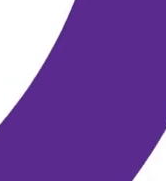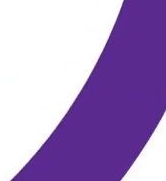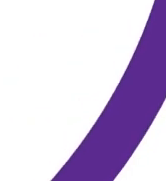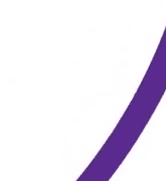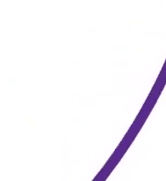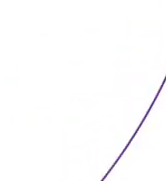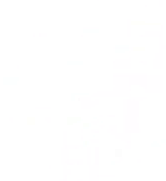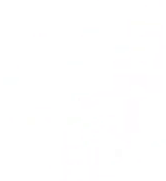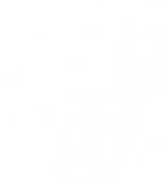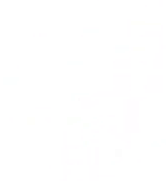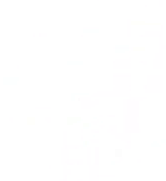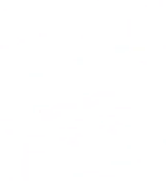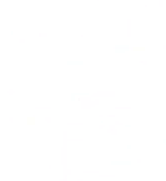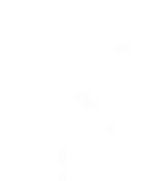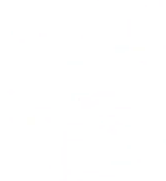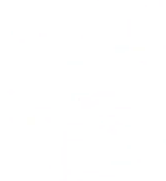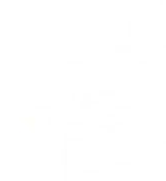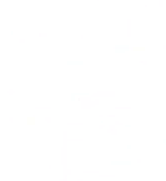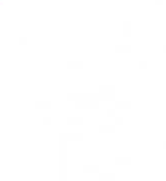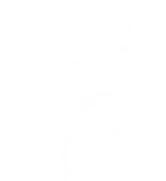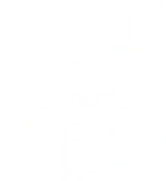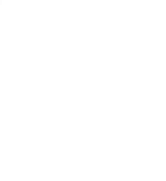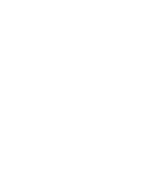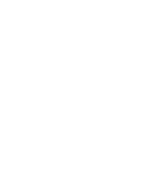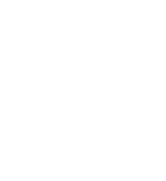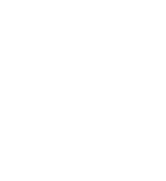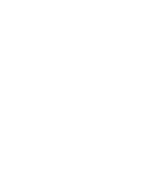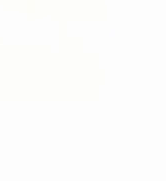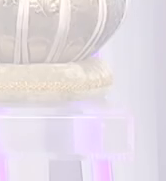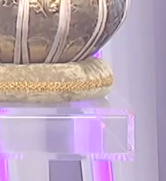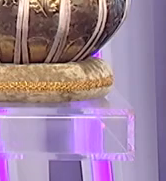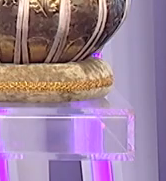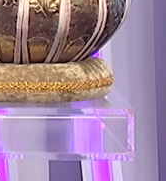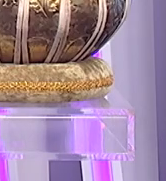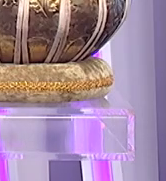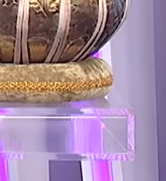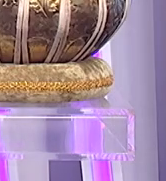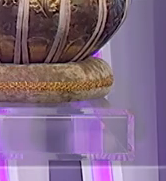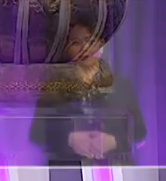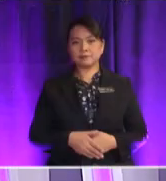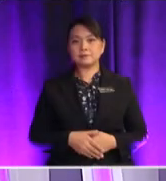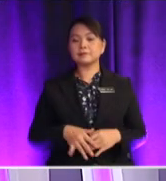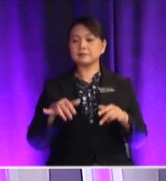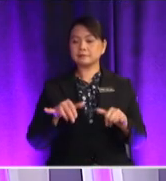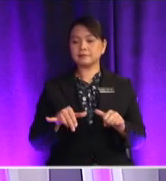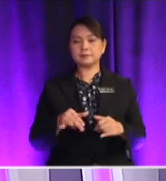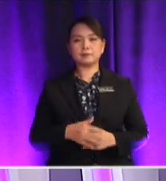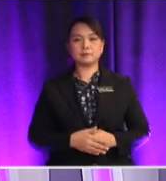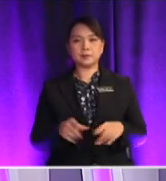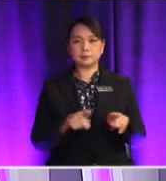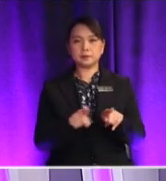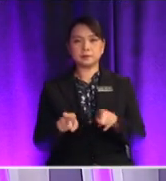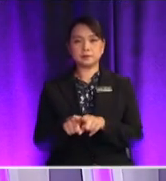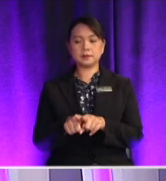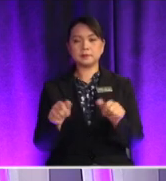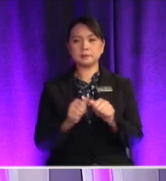KPM. Alright, masih lagi menyaksikan Mendengar Atas bersama